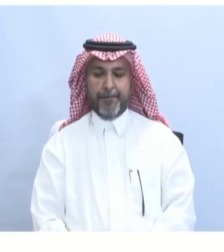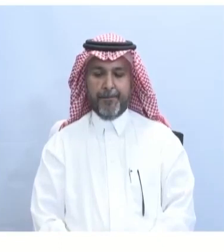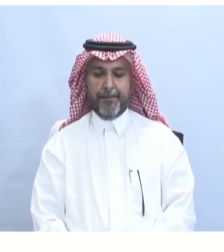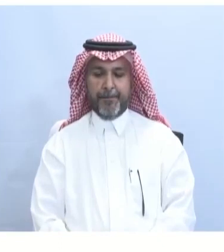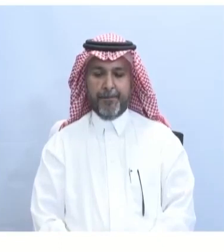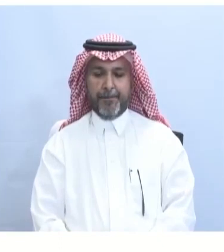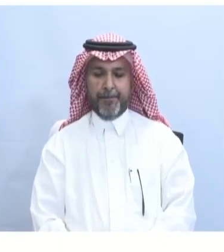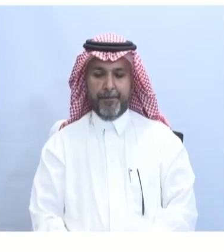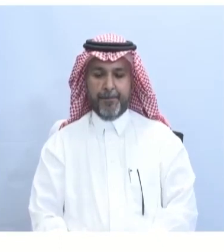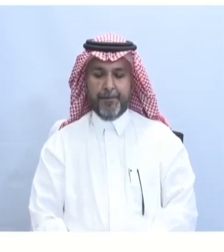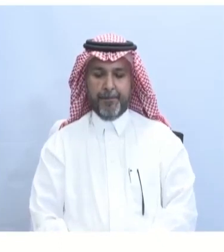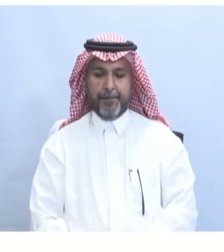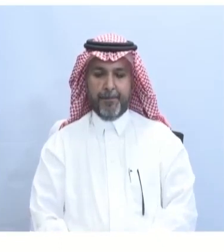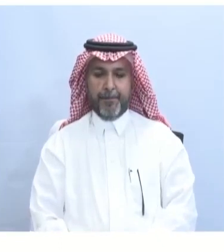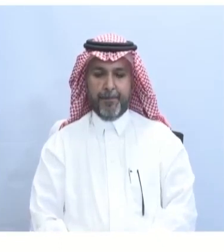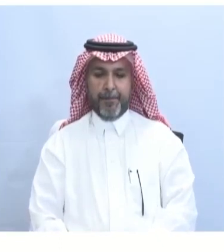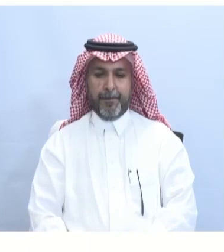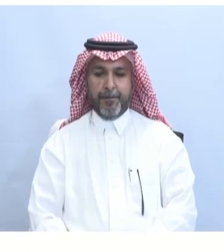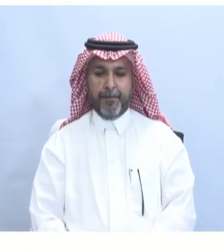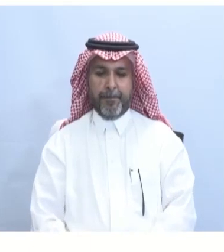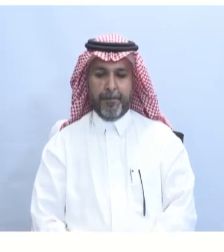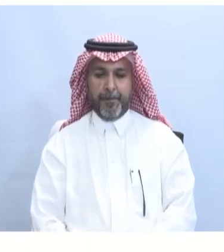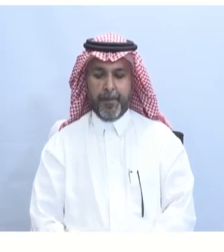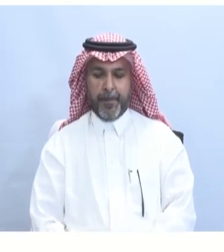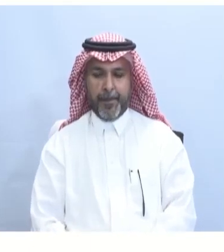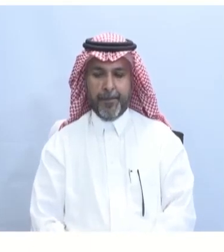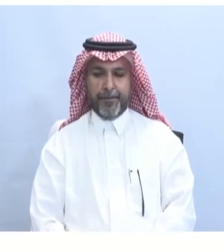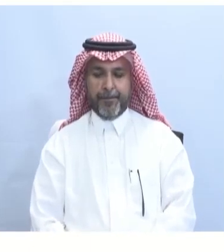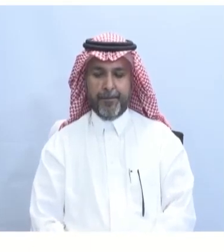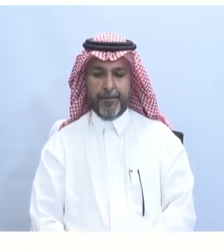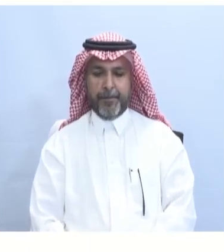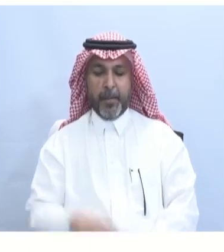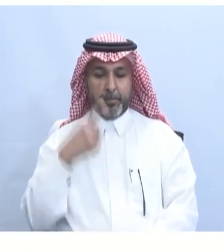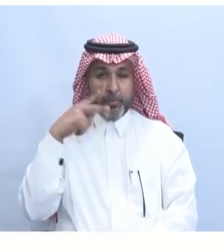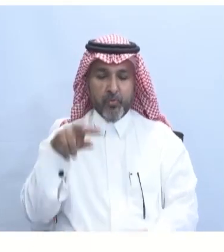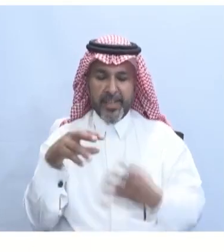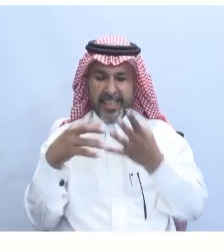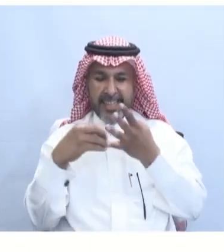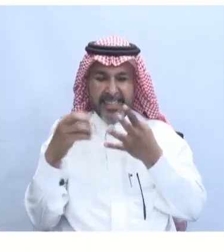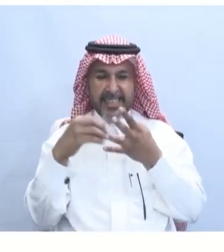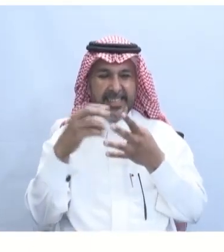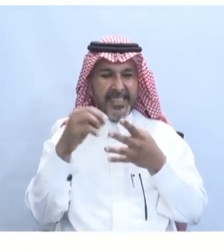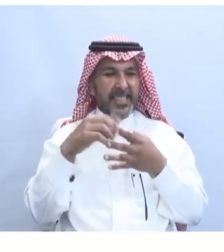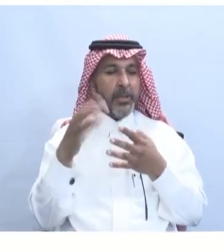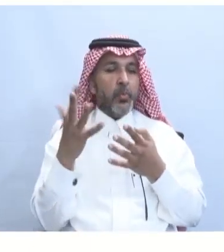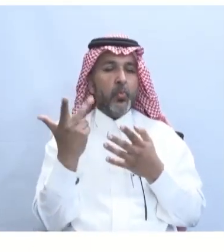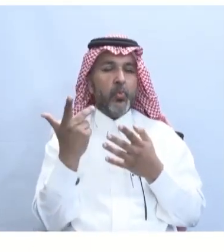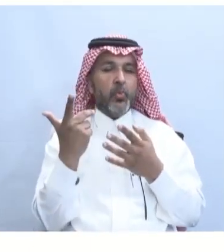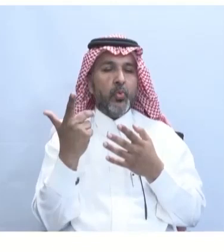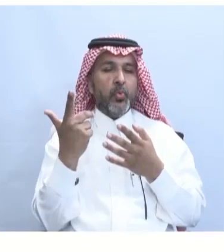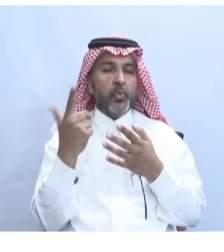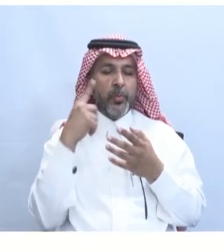الى بقعه كبيره جدا من هذا العالم من خصائص الحضاره الاسلاميه كما ذكرنا